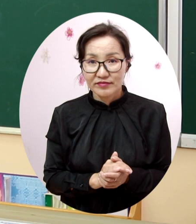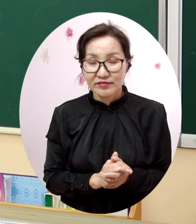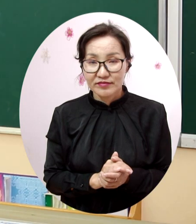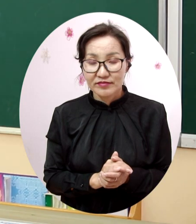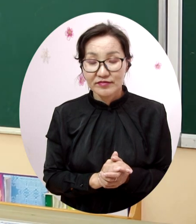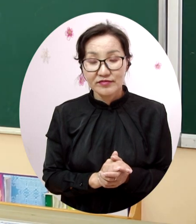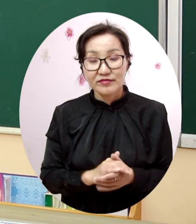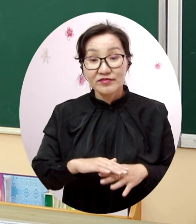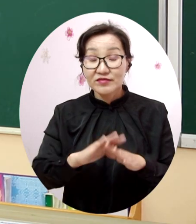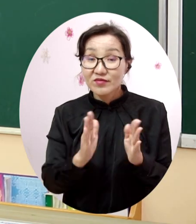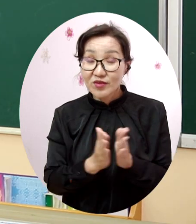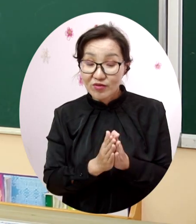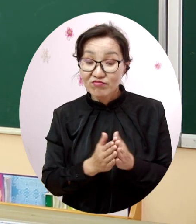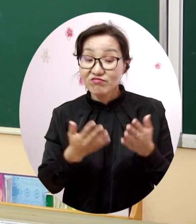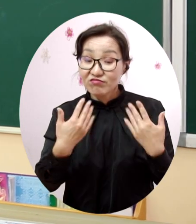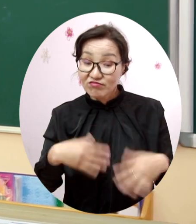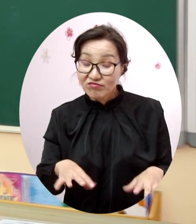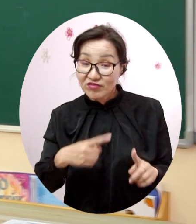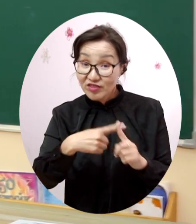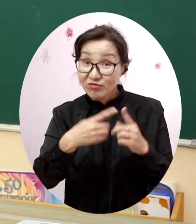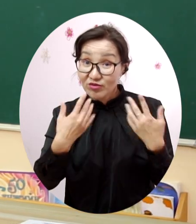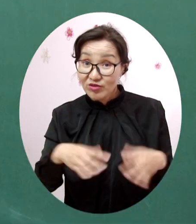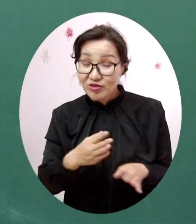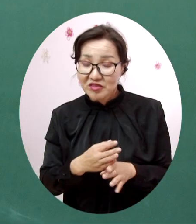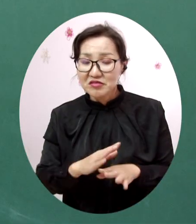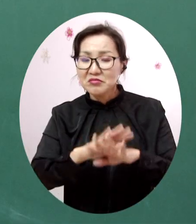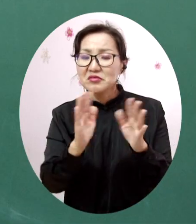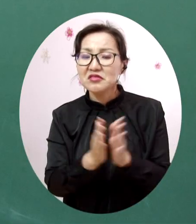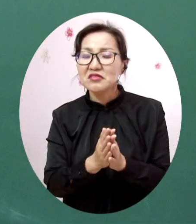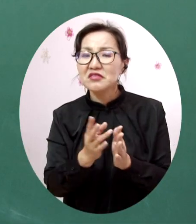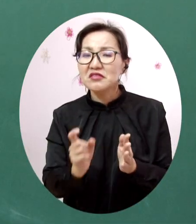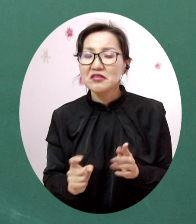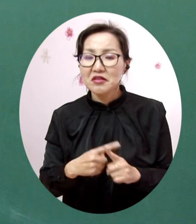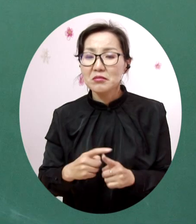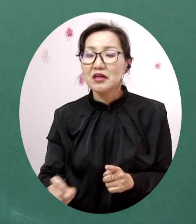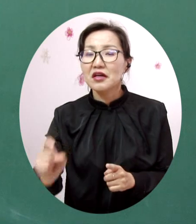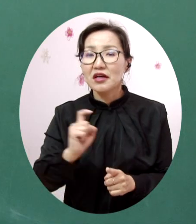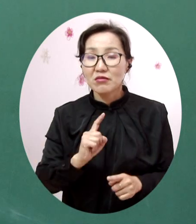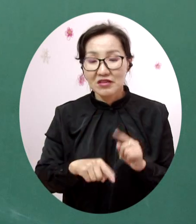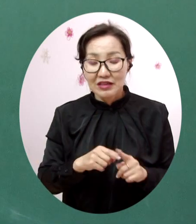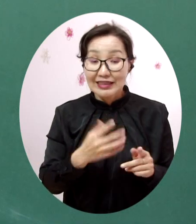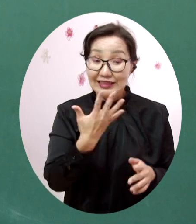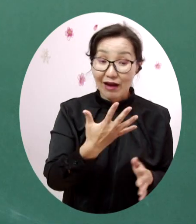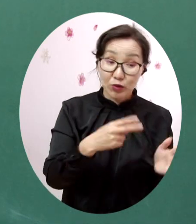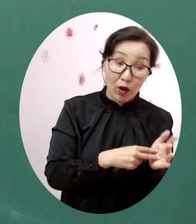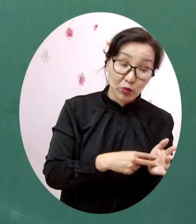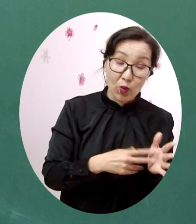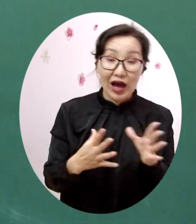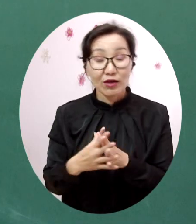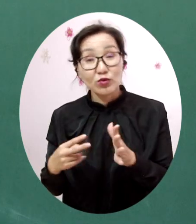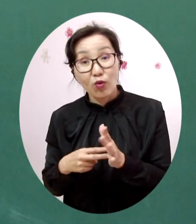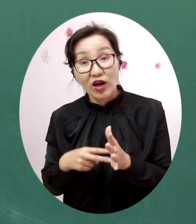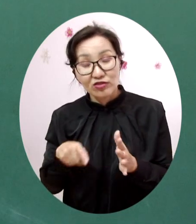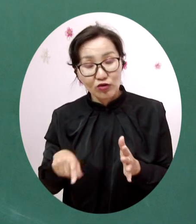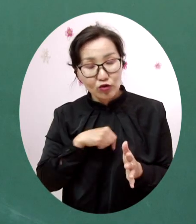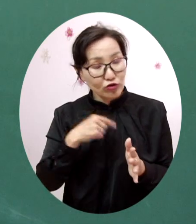10208. За үйлдэлийг гүйцэтгээд энэ нийлбэр маань 5-т хуваагдах уу, 10-т хуваагдах уу тооцоолоорой